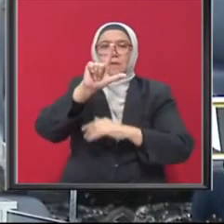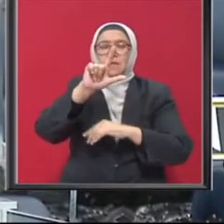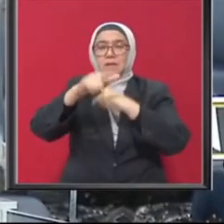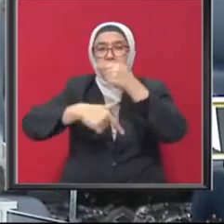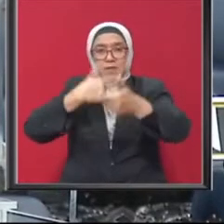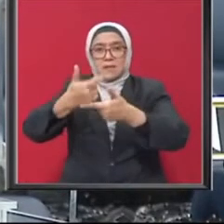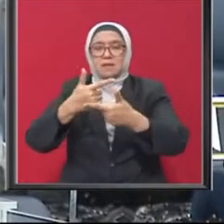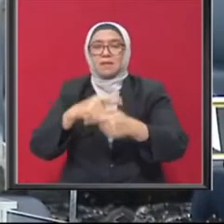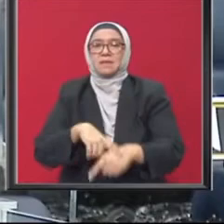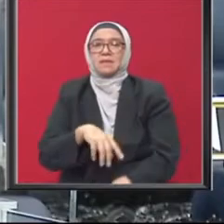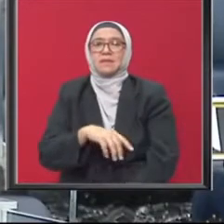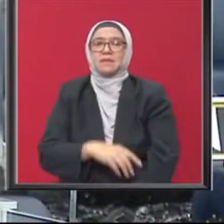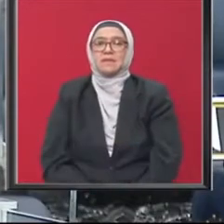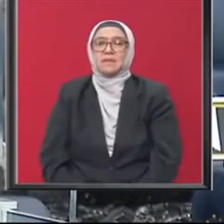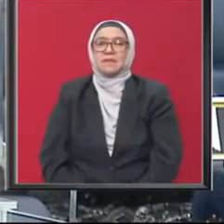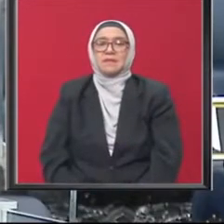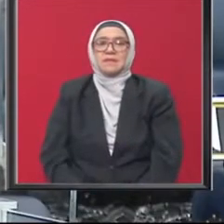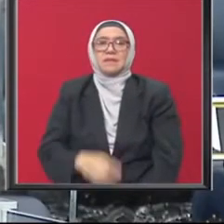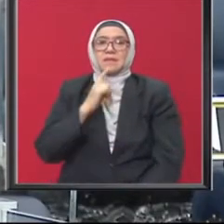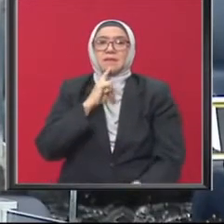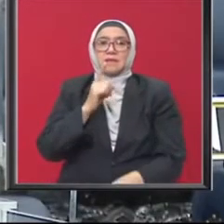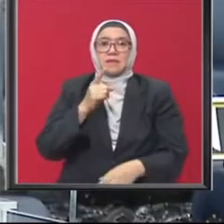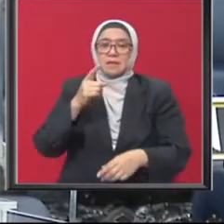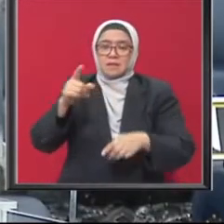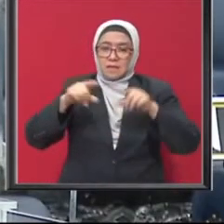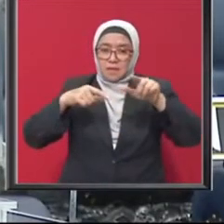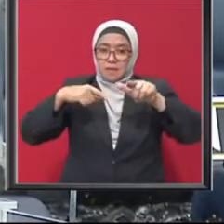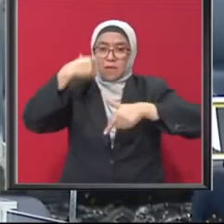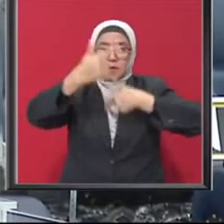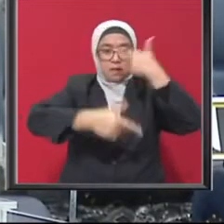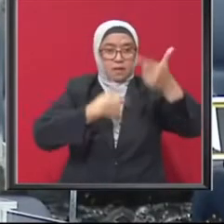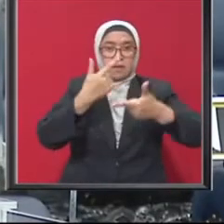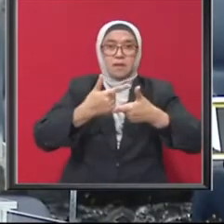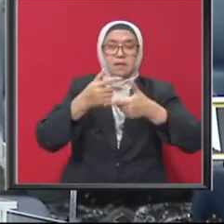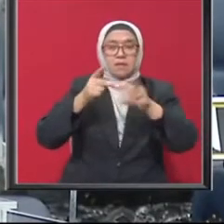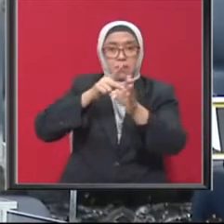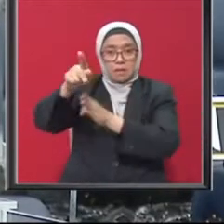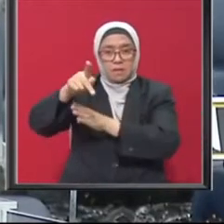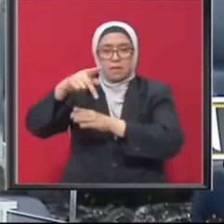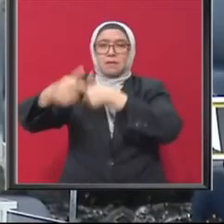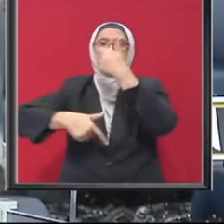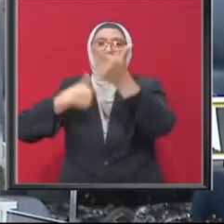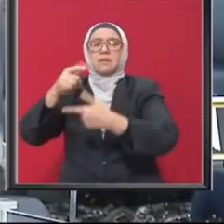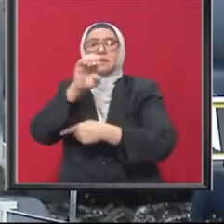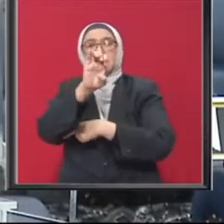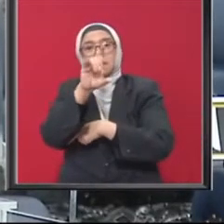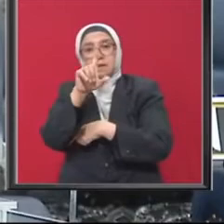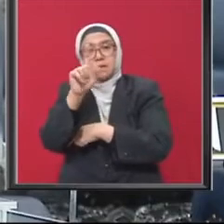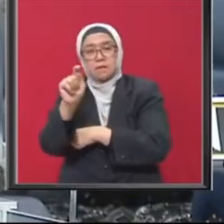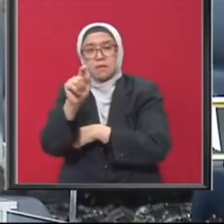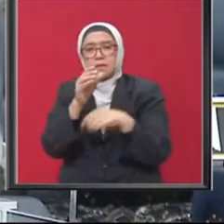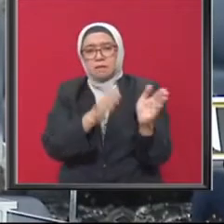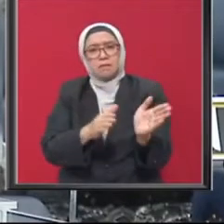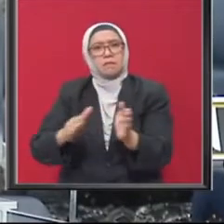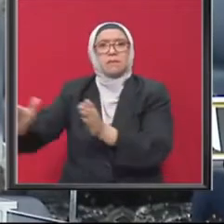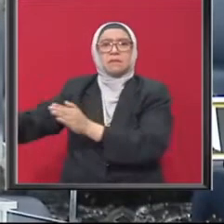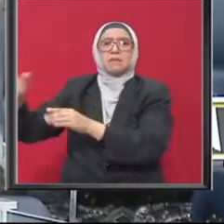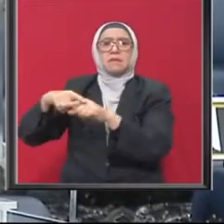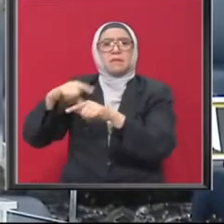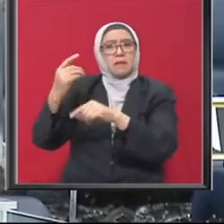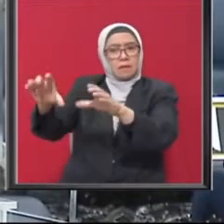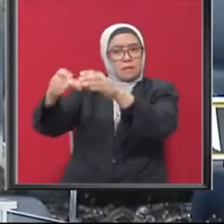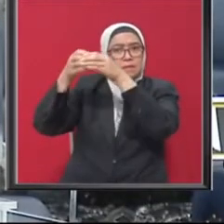swasta Liga membawa maksud bahwa saingan Liga profesional dan elit dianjurkan oleh sebuah NTT di luar jatuhan kuasa